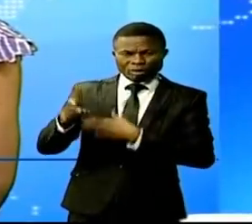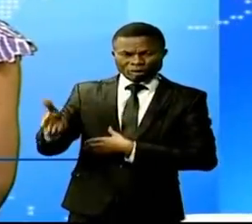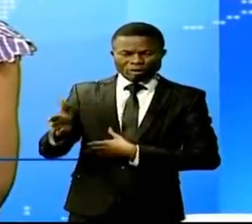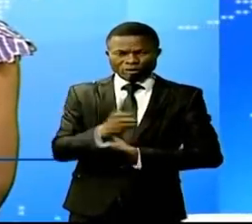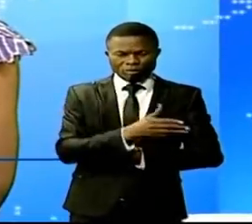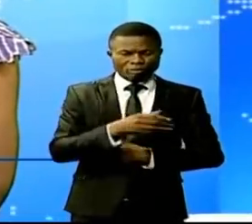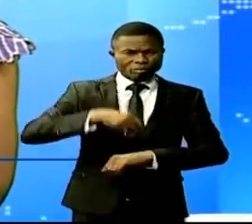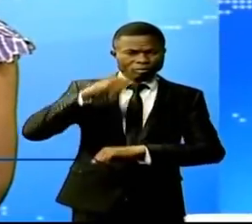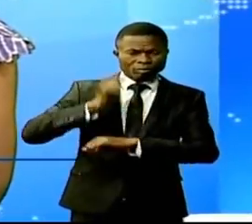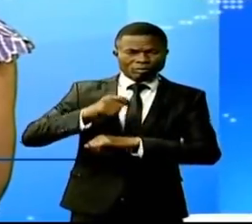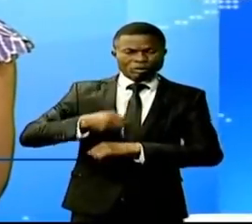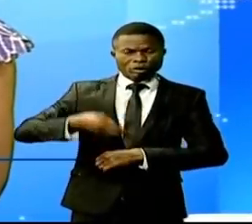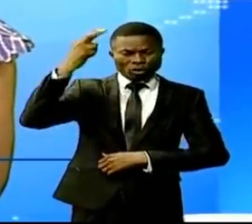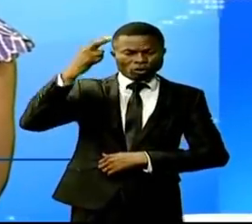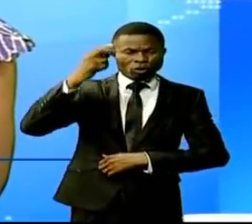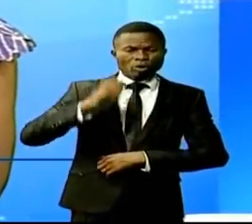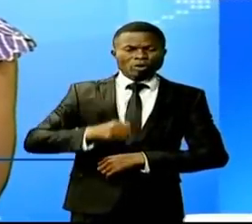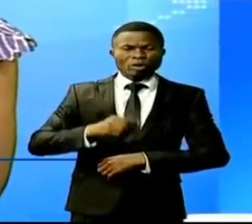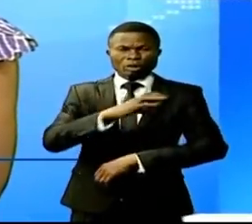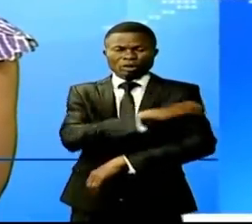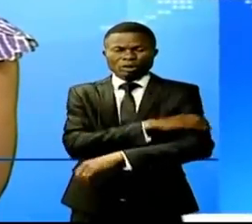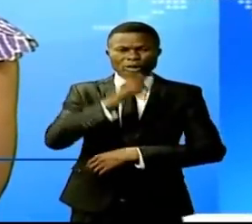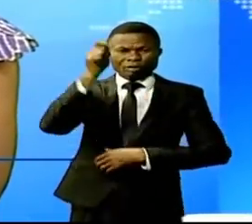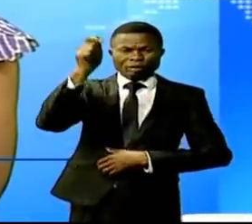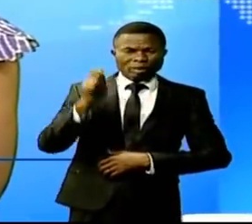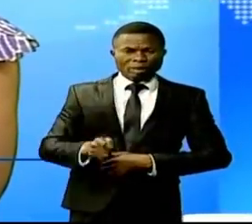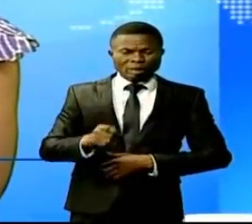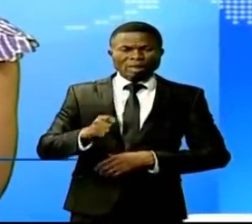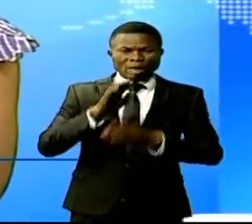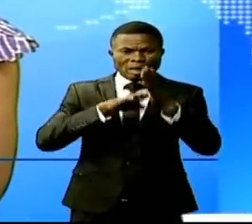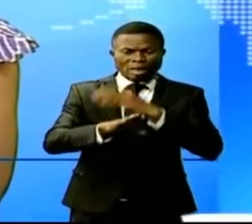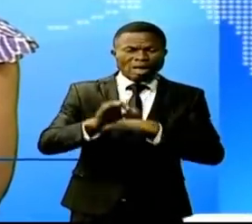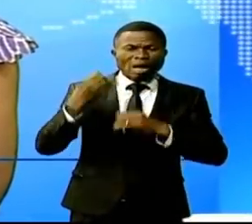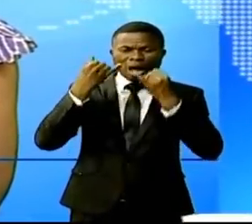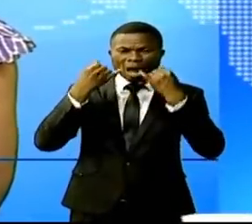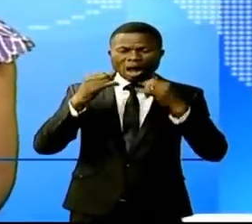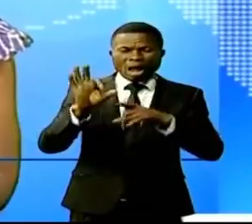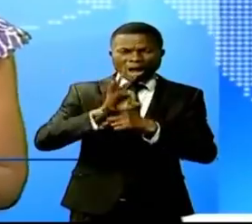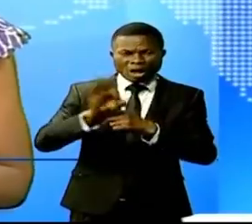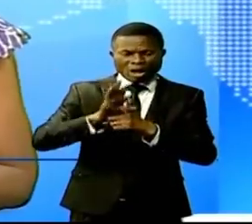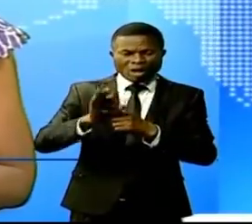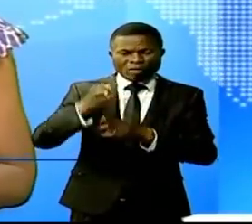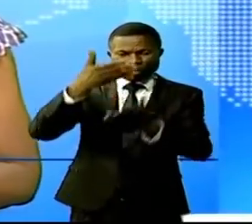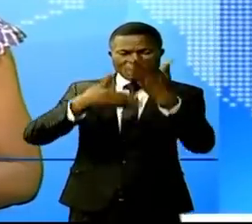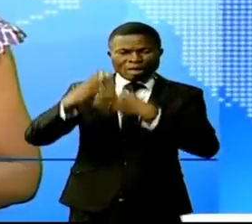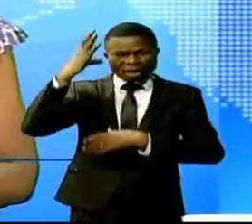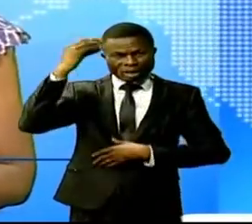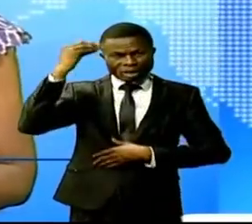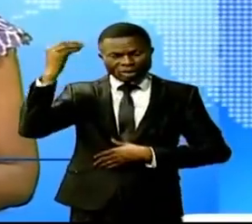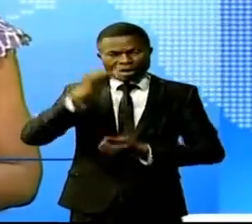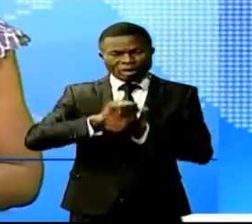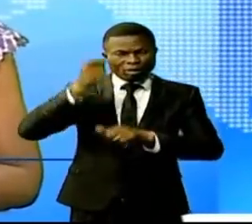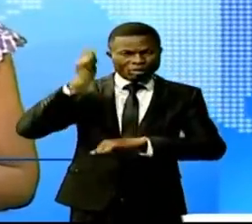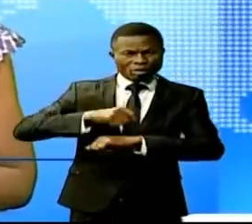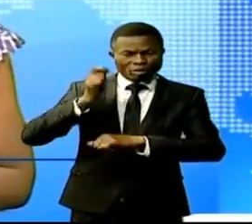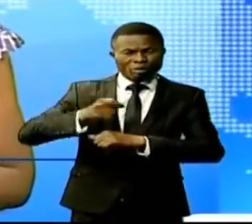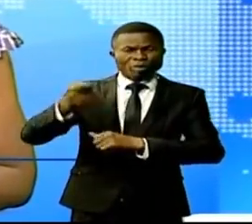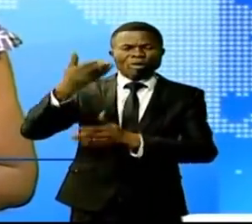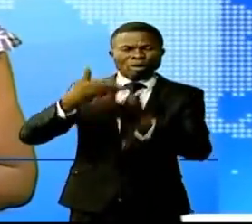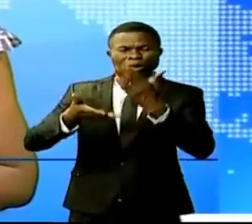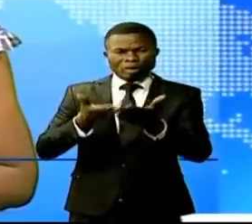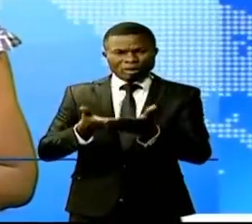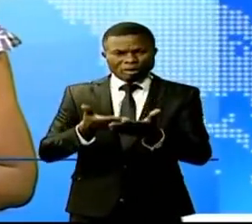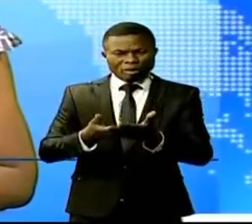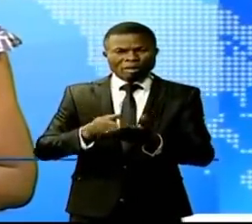les hauts magistrats civils et militaires sont en formation et échangent d'expériences sur la justice transitionnelle.